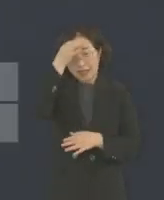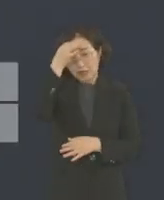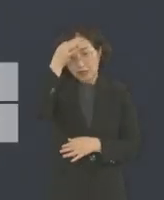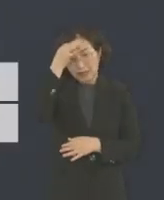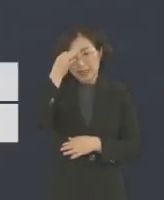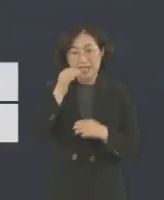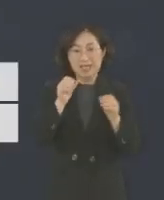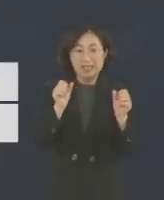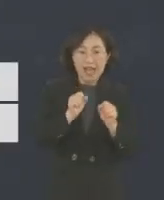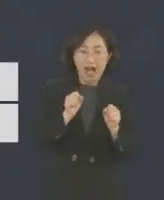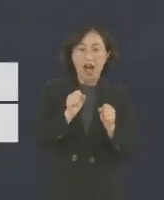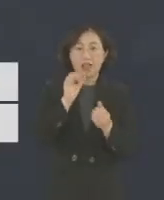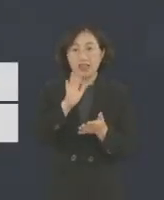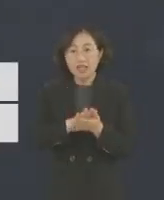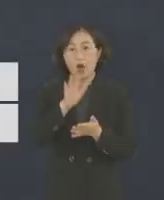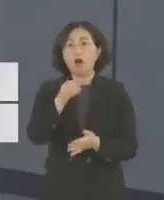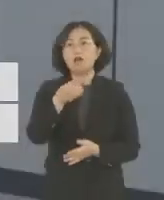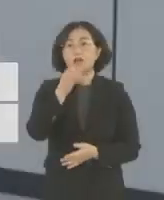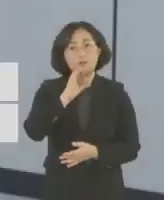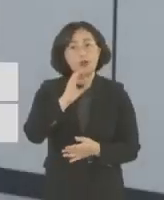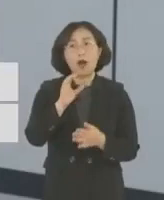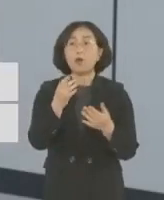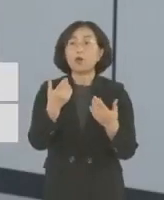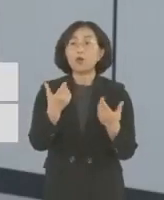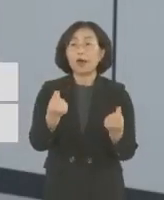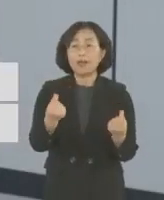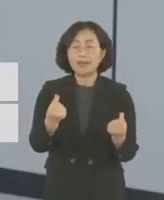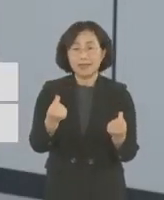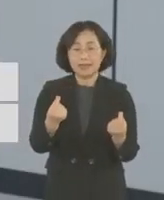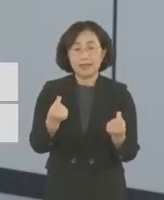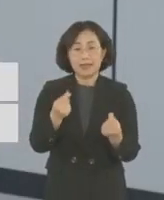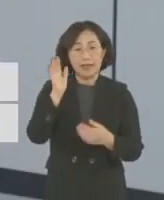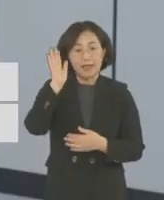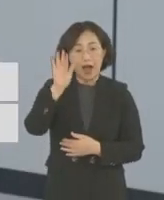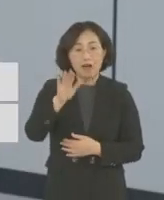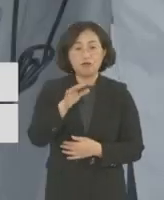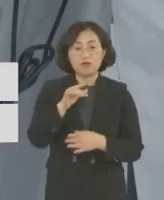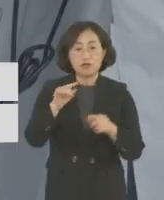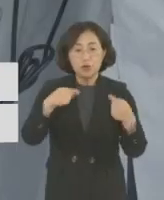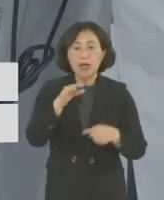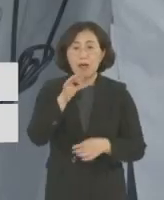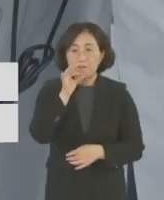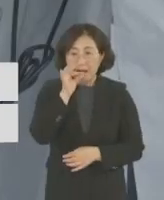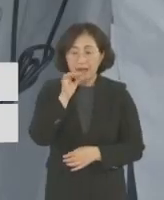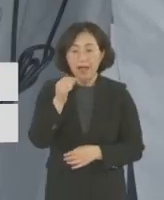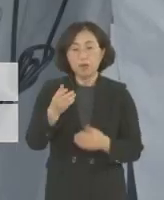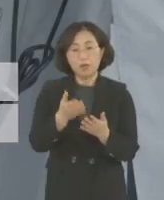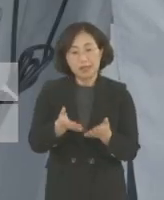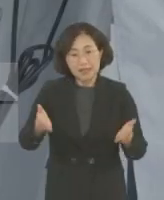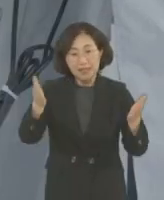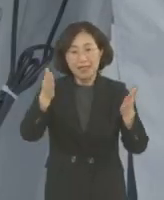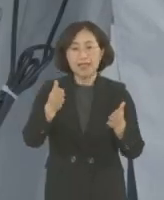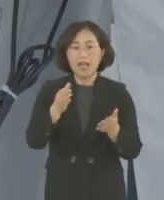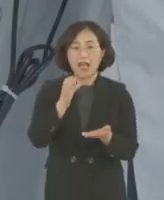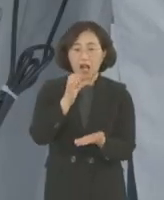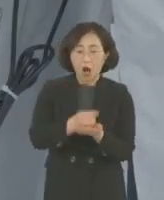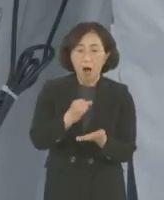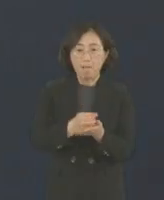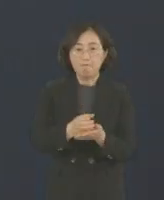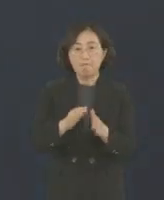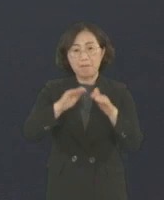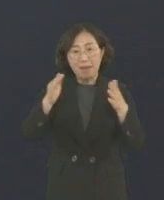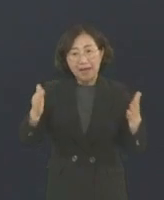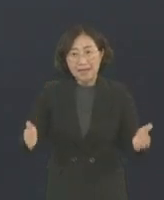찬 음료뿐 아니라 뜨거운 음료에도 기능을 유지하고 향후 종이 빨대뿐 아니라 종이 식기, 종이 컵, 종이